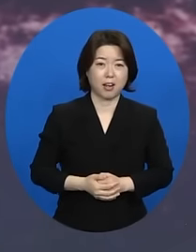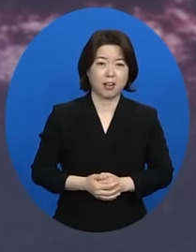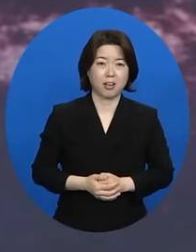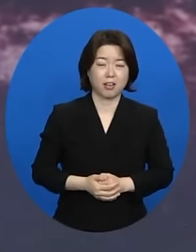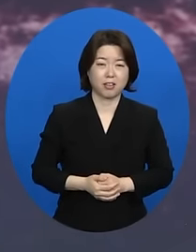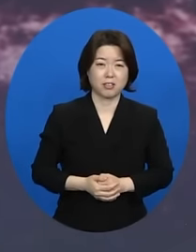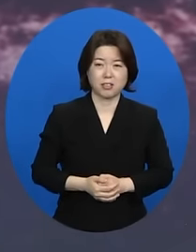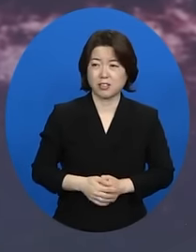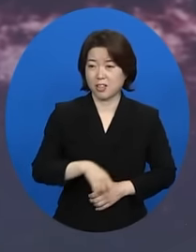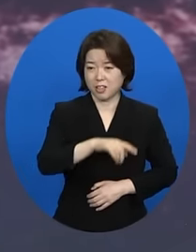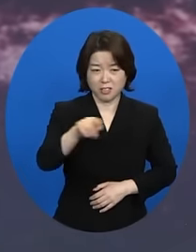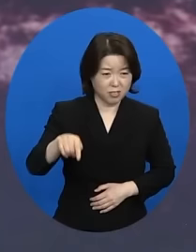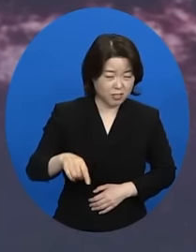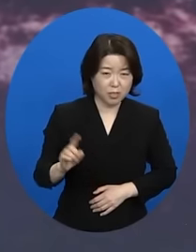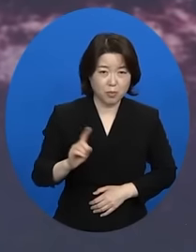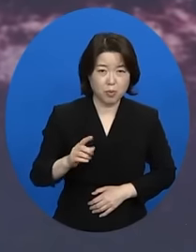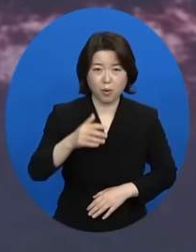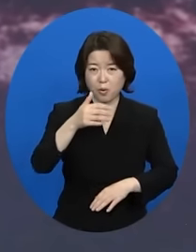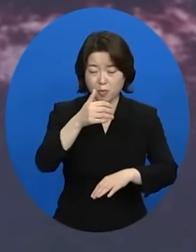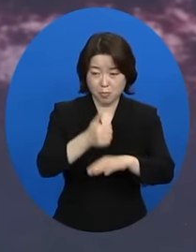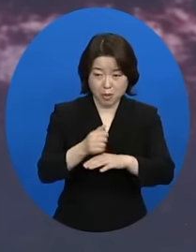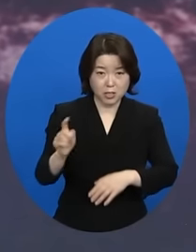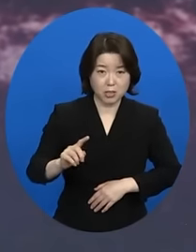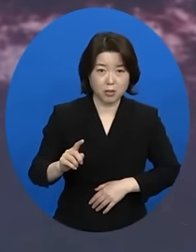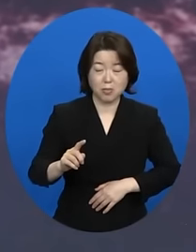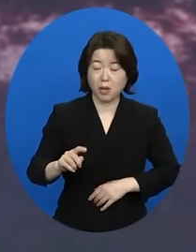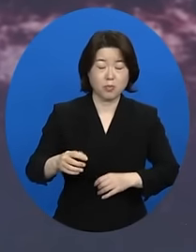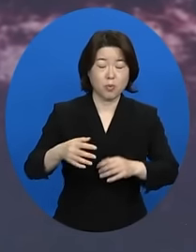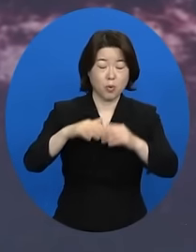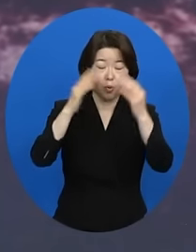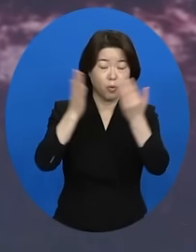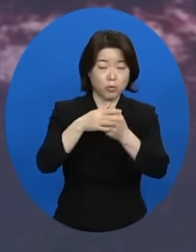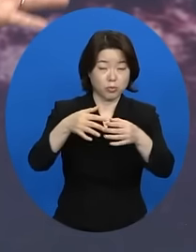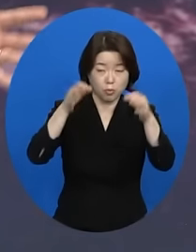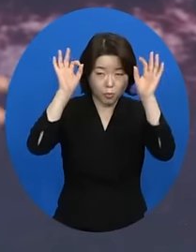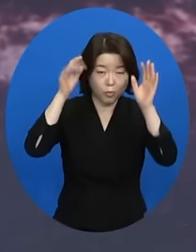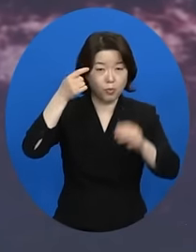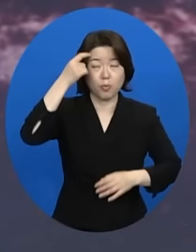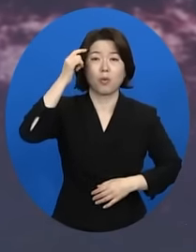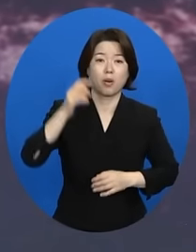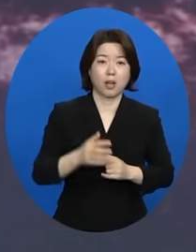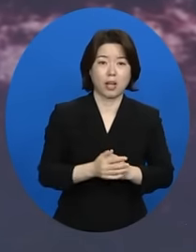수지자라고 불렀는데 막 막판에 엉망을 했던 그 모든 순간 예수님 부인하고 막 다 생각이 났어.